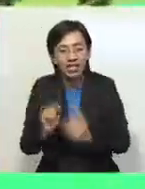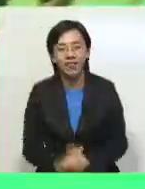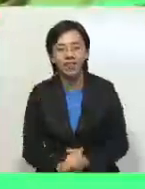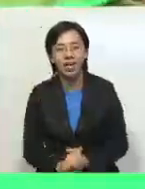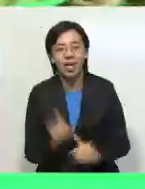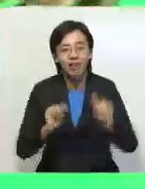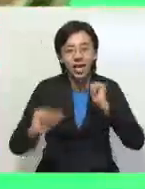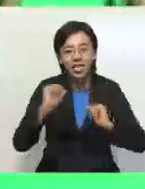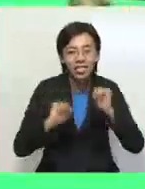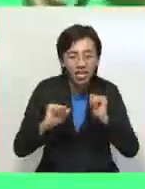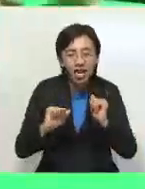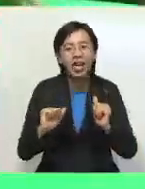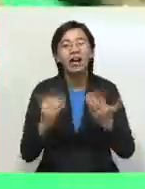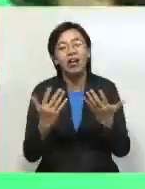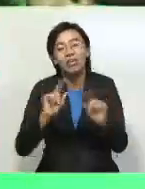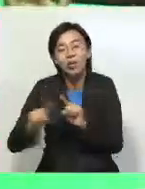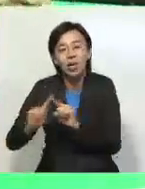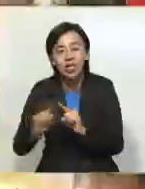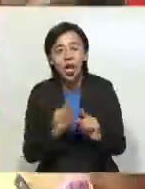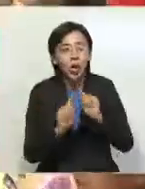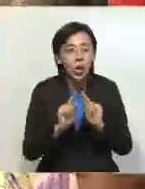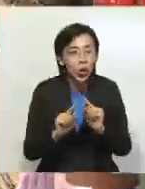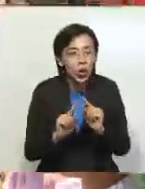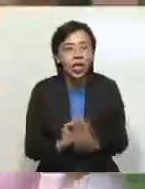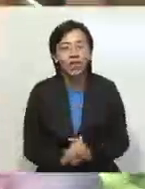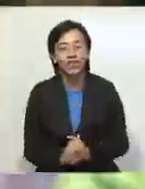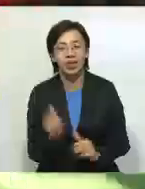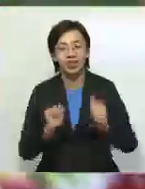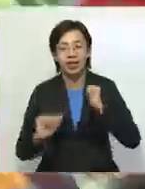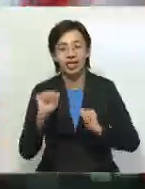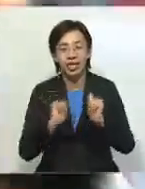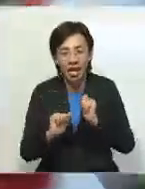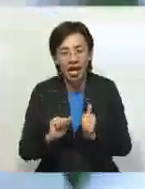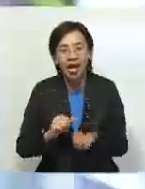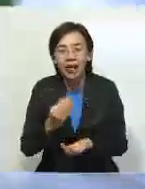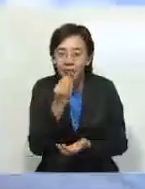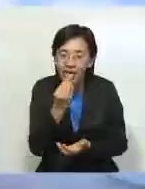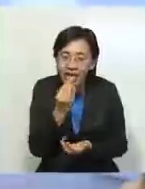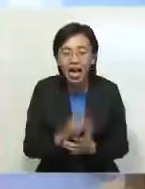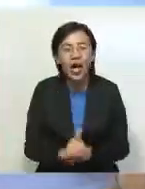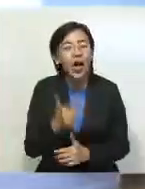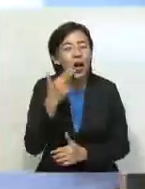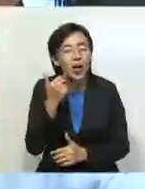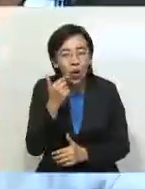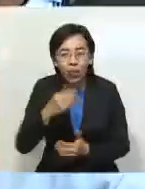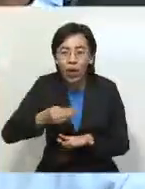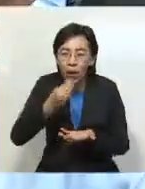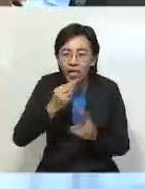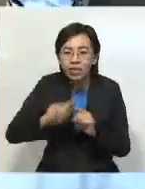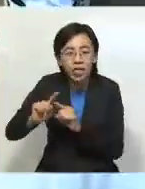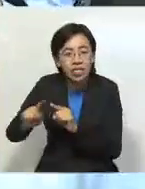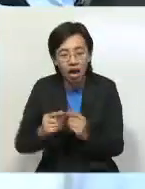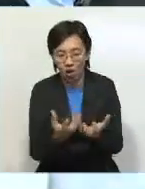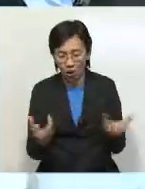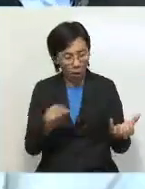ณ์แล้วก็ทักทายสอบถามความเป็นอยู่ของประชาชนแล้วก็นี่ค่ะได้ชมการแสดงได้ชิมอาหารทั้งขนมคาวหวานที่ประชาชนนำมา